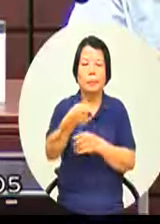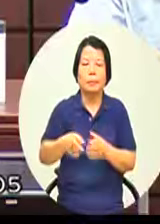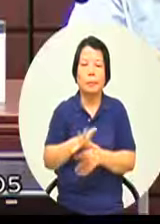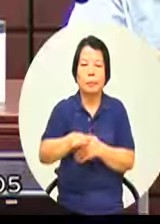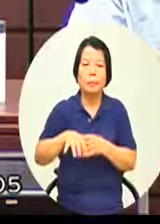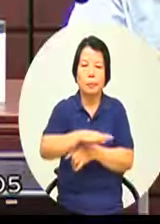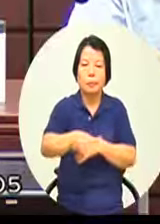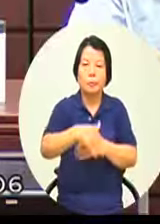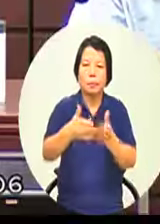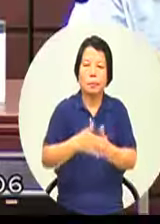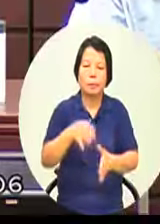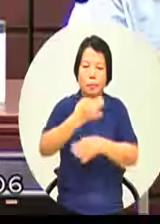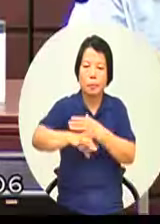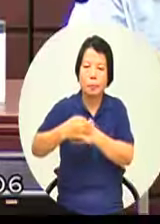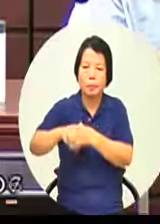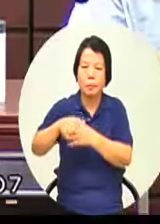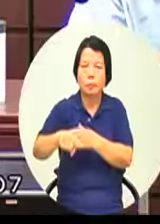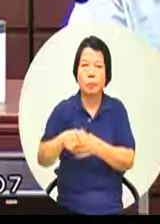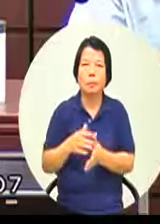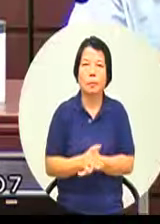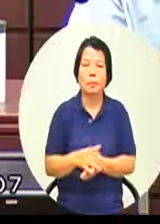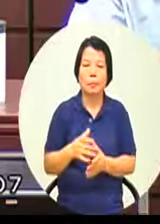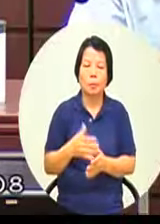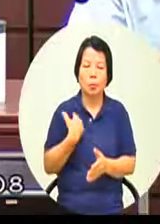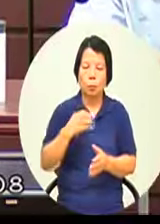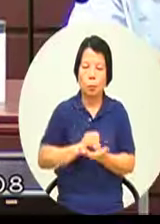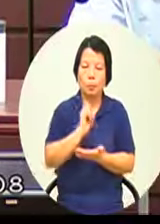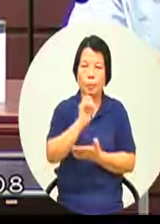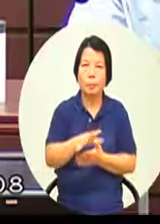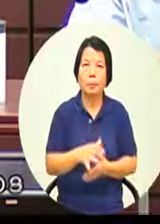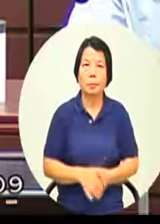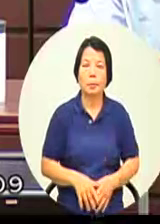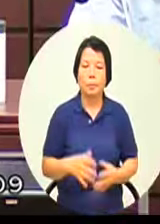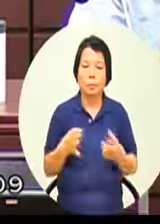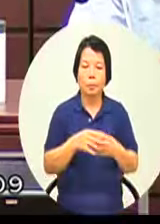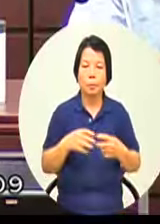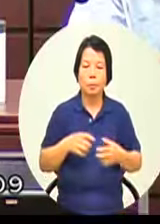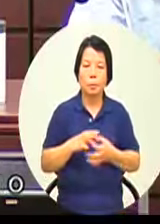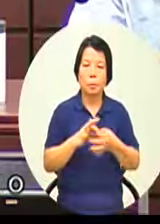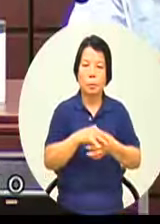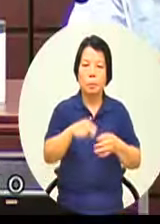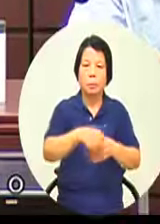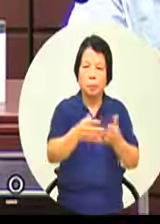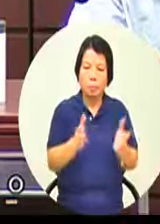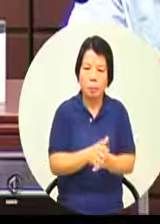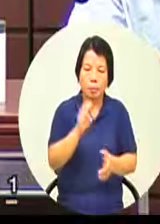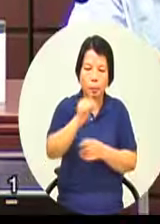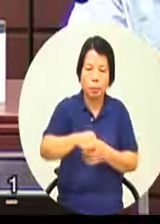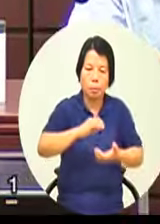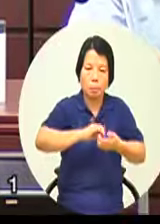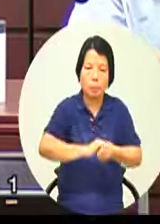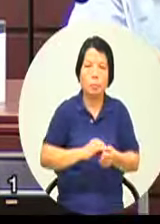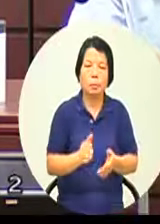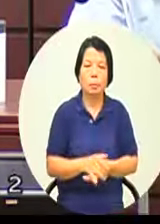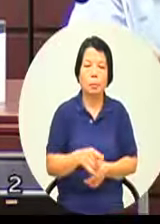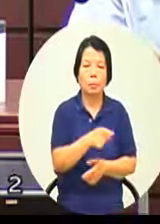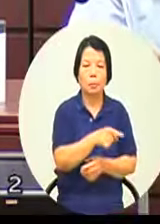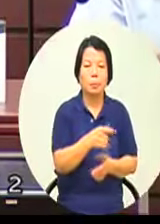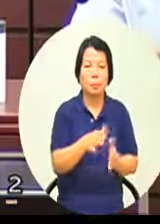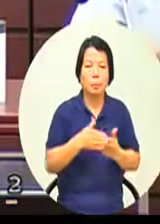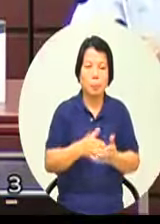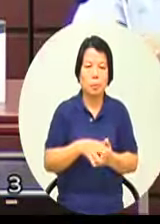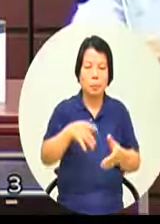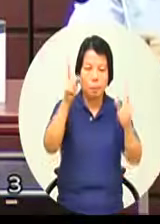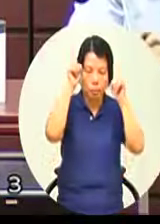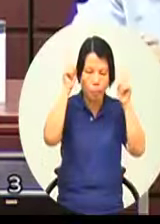入改善缺失的部分呢，那在这里跟李员报告哈，因为在某些方面的认定，比如说哦，伊要饲羊